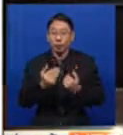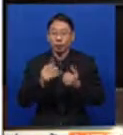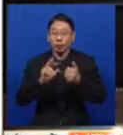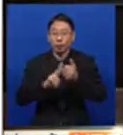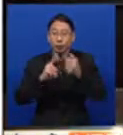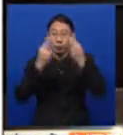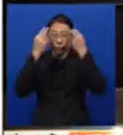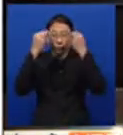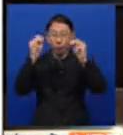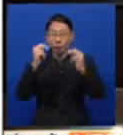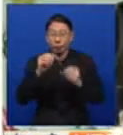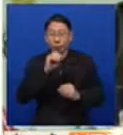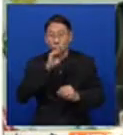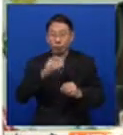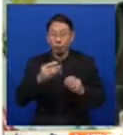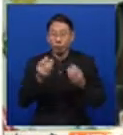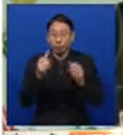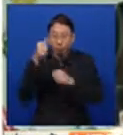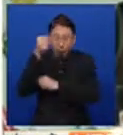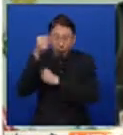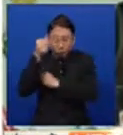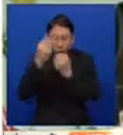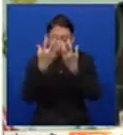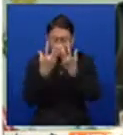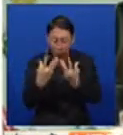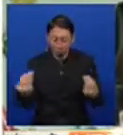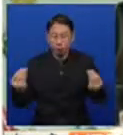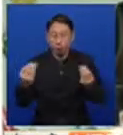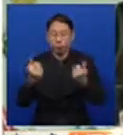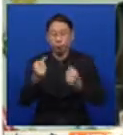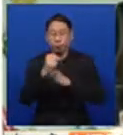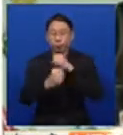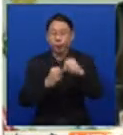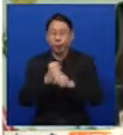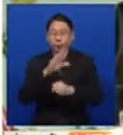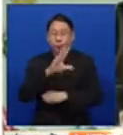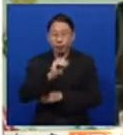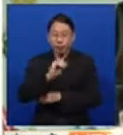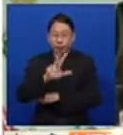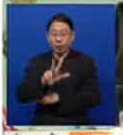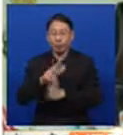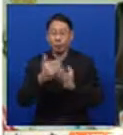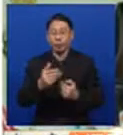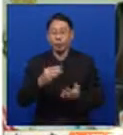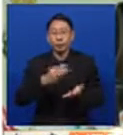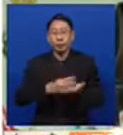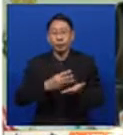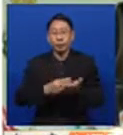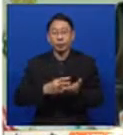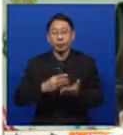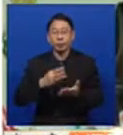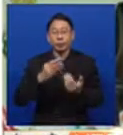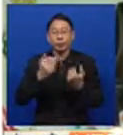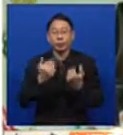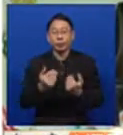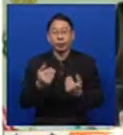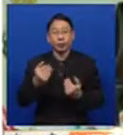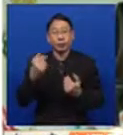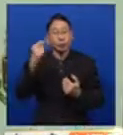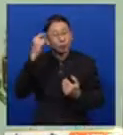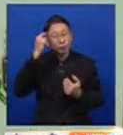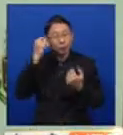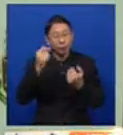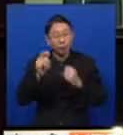ในการสั่งสลายการชุมนุมทางการเมืองเมื่อปี 2553โดยนายวิชามหาคุณกรรมการป้องกันและปราบปรามการ